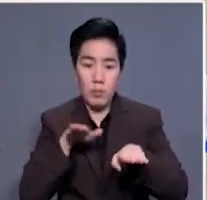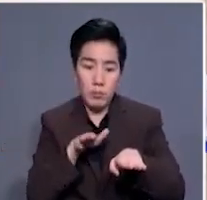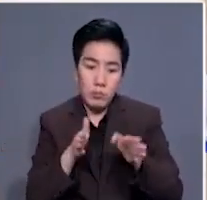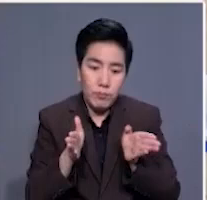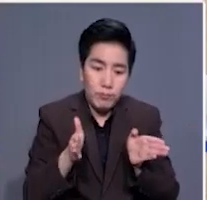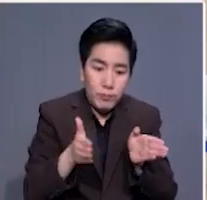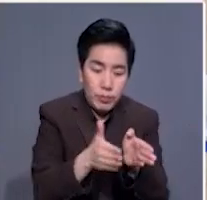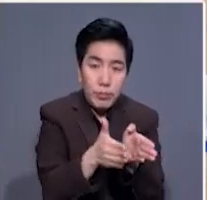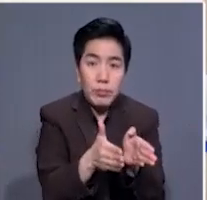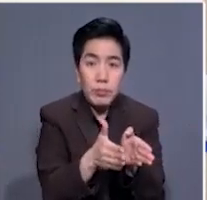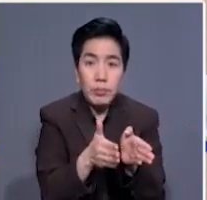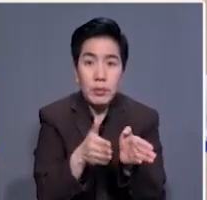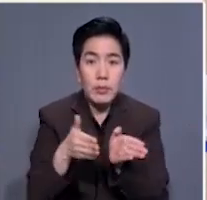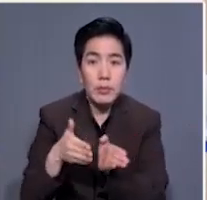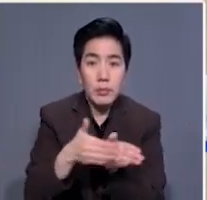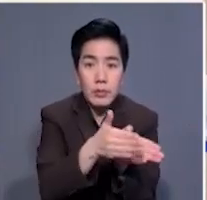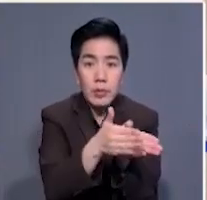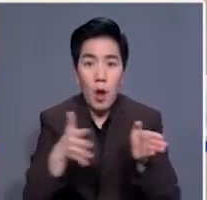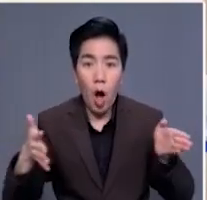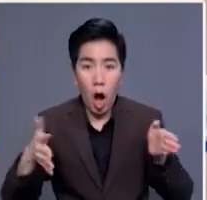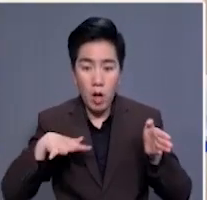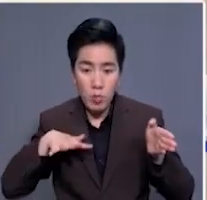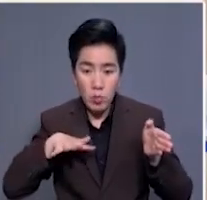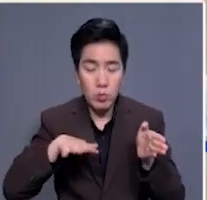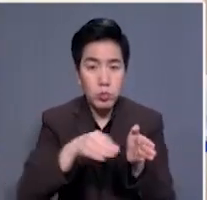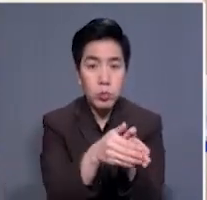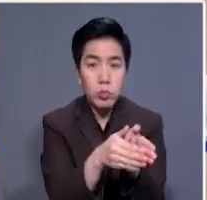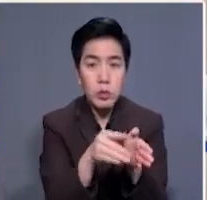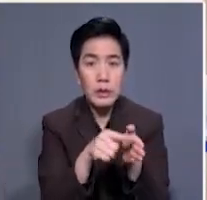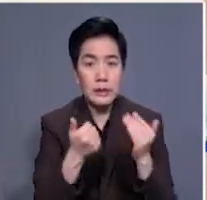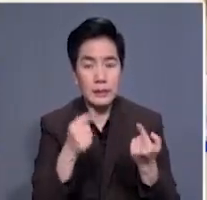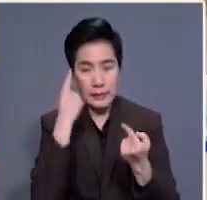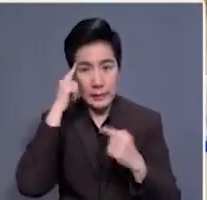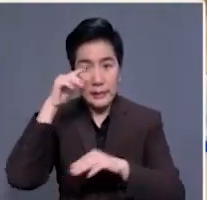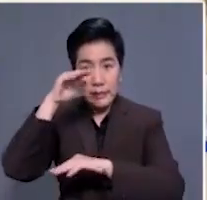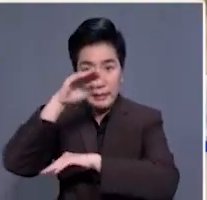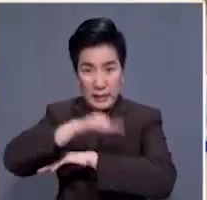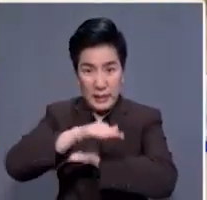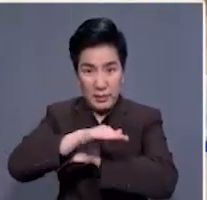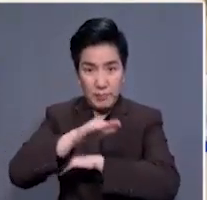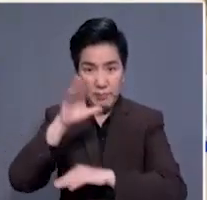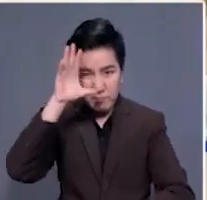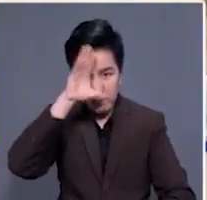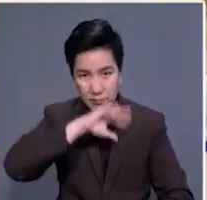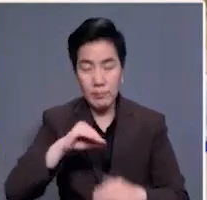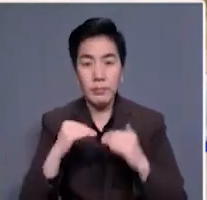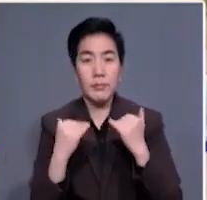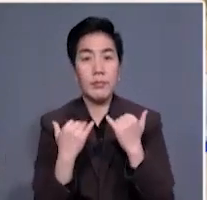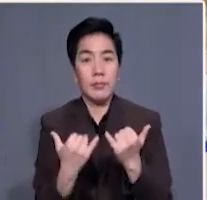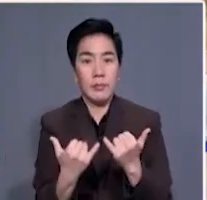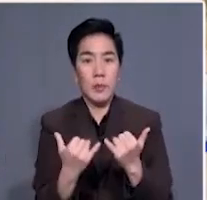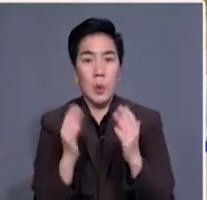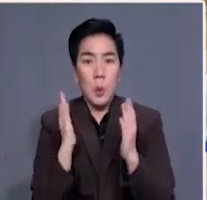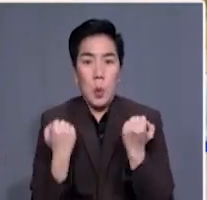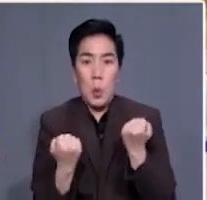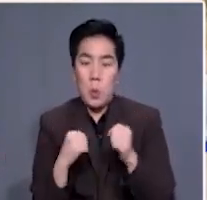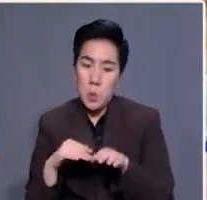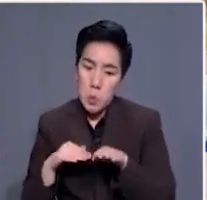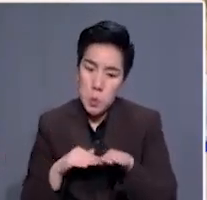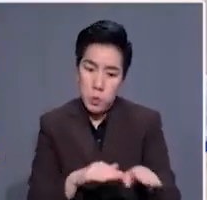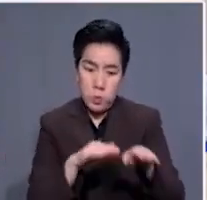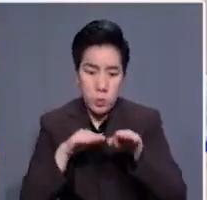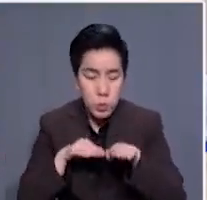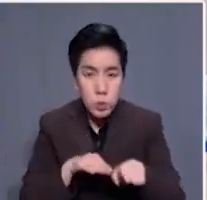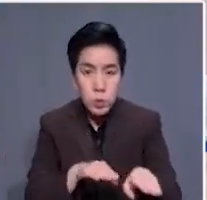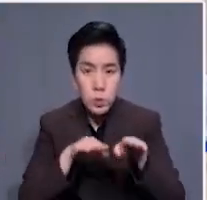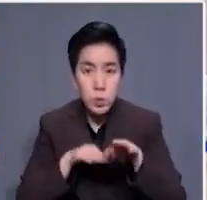คะโดยเจ้าหน้าที่ตำรวจก็คาดการว่าในช่วงเย็นต่อเนื่องไปจนถึงช่วงค่ำวันนี้จะมีปริมาณรถเพิ่มม